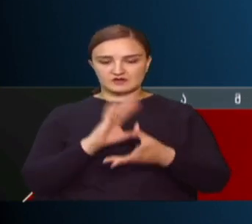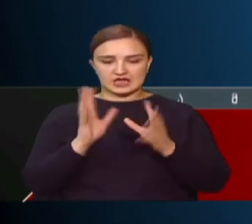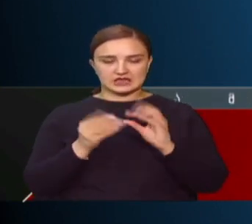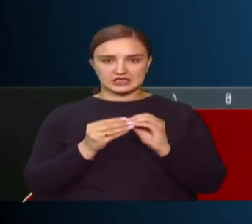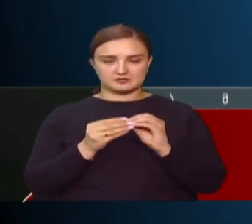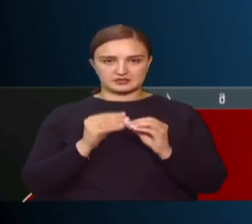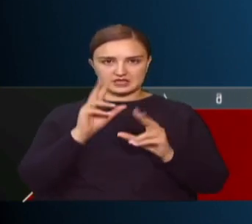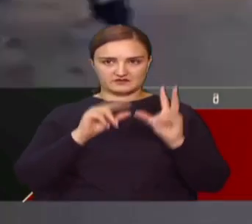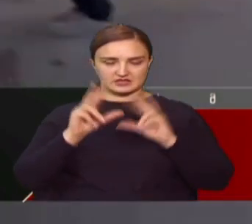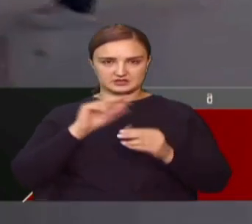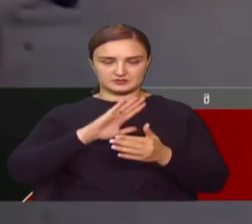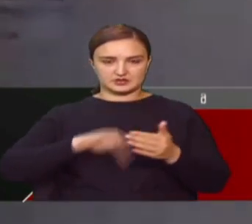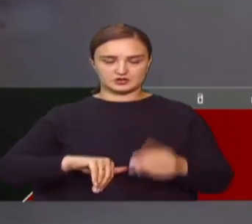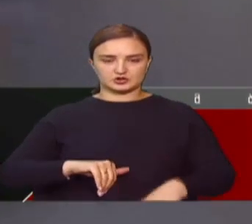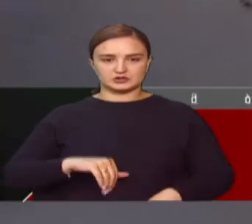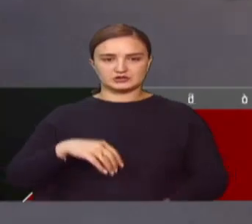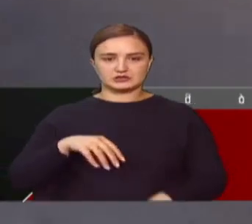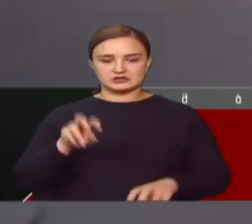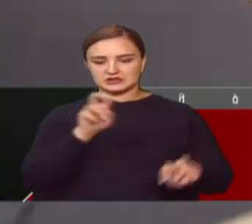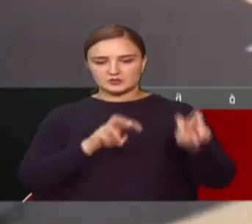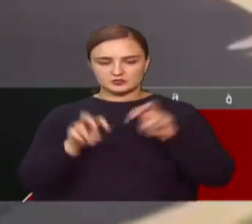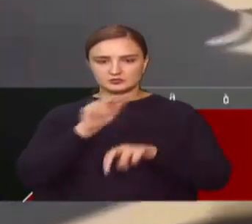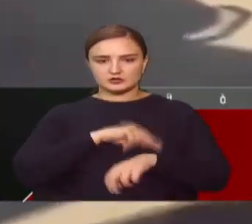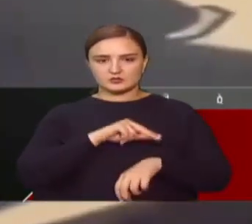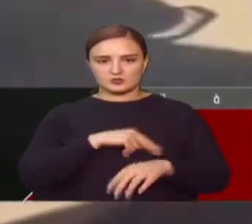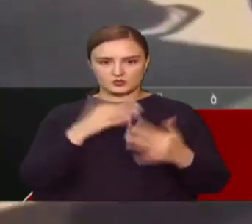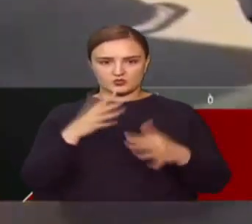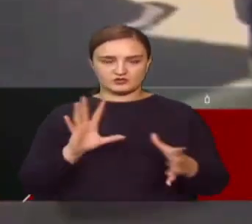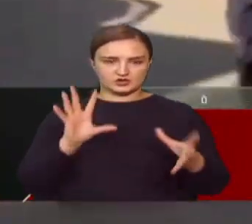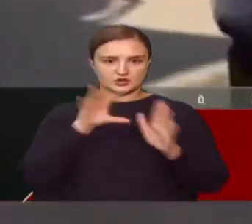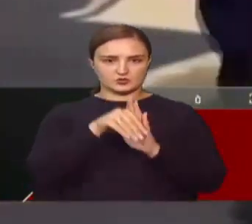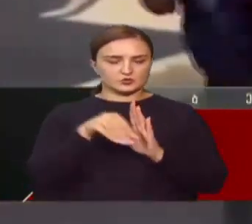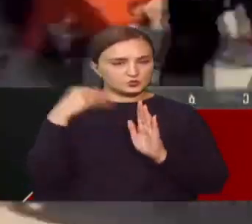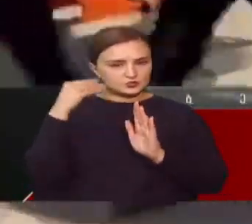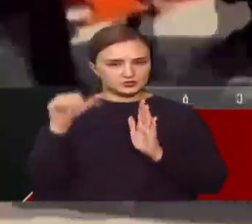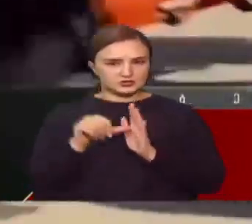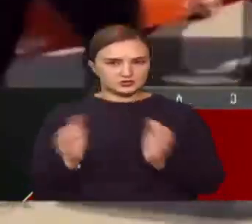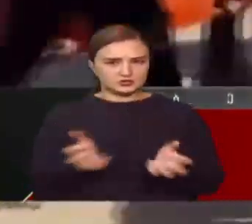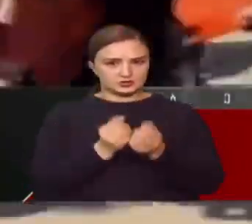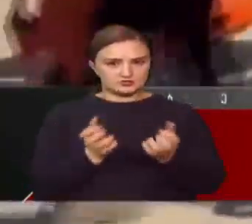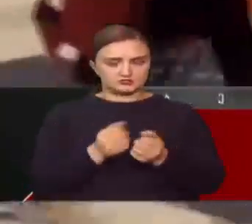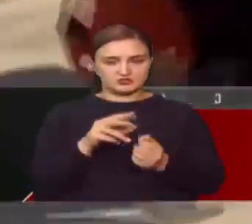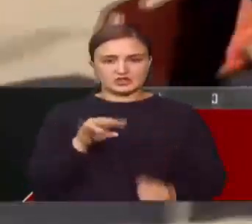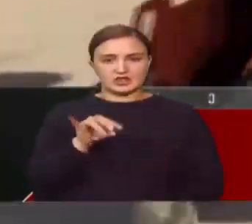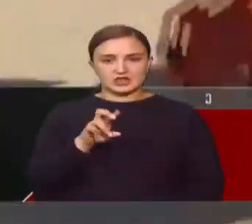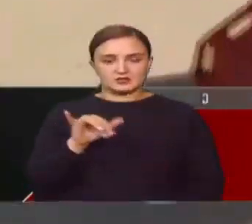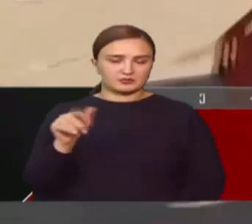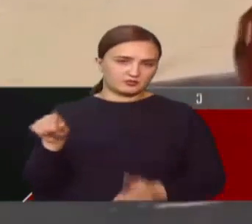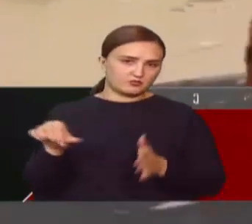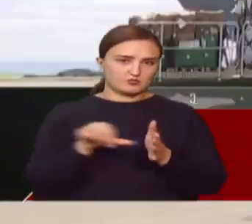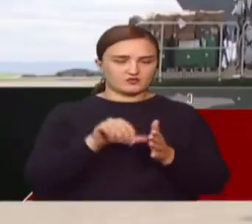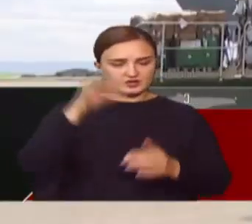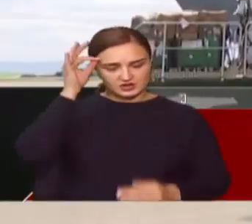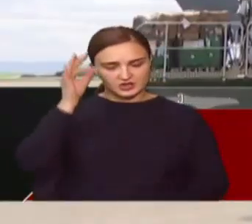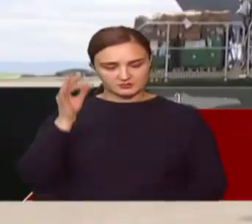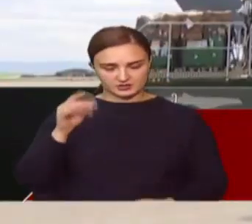კუთვნილების გათვალისწინების გარეშე. სამძებრო სამუშაოებს უკვე შეუერთდნენ თურქეთის სამაშველო ჯგუფებიც. ლიბიას დახმარებას უგზავნიან